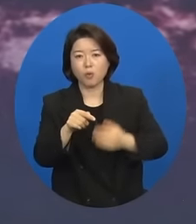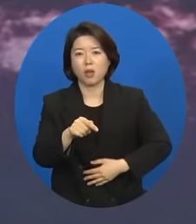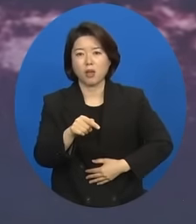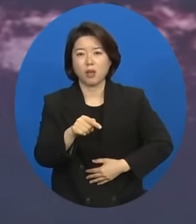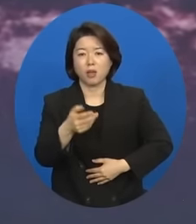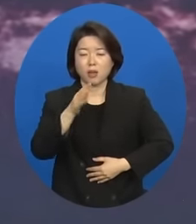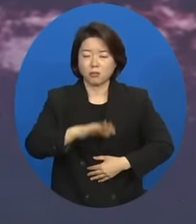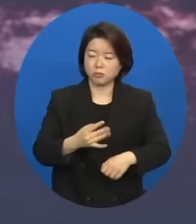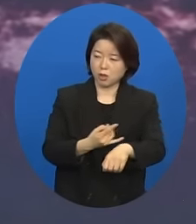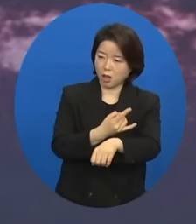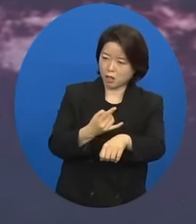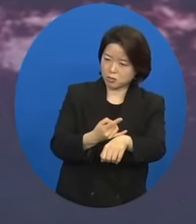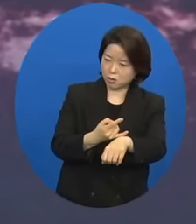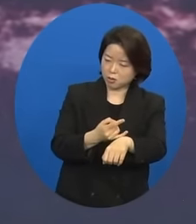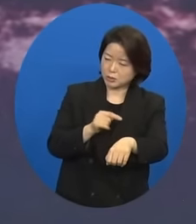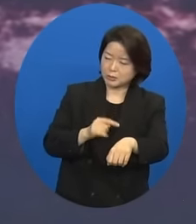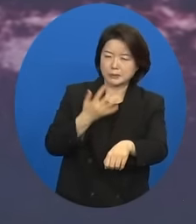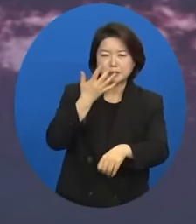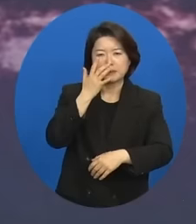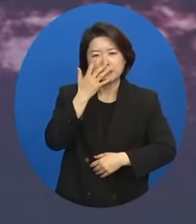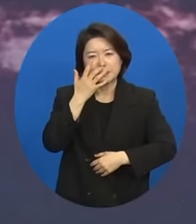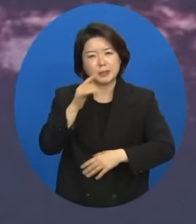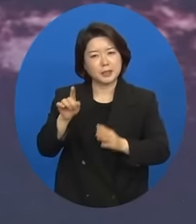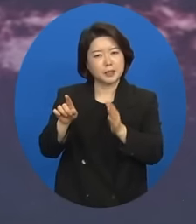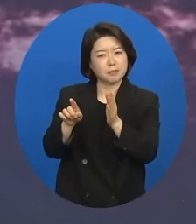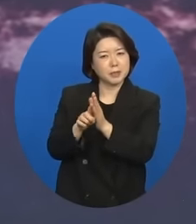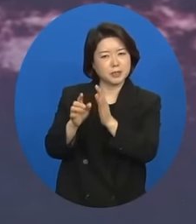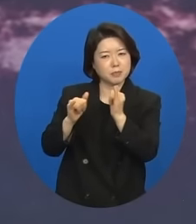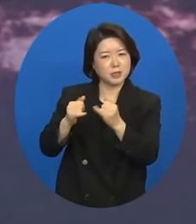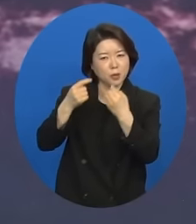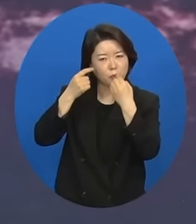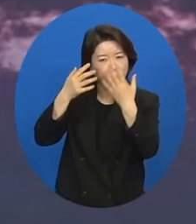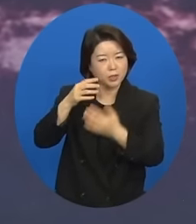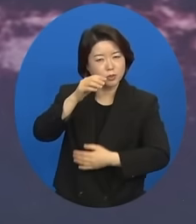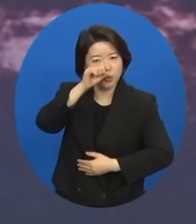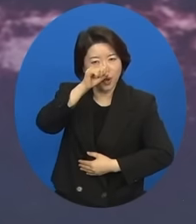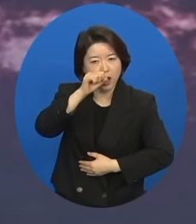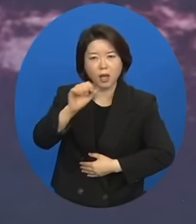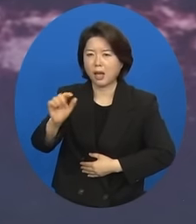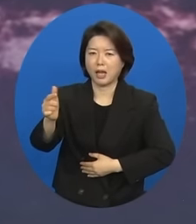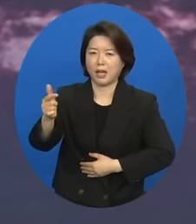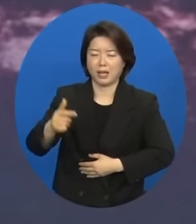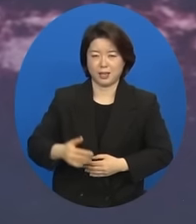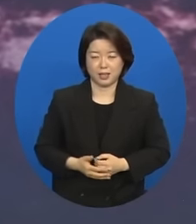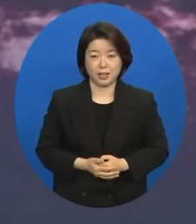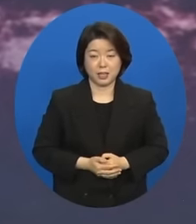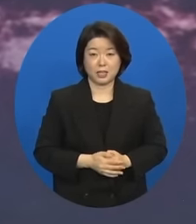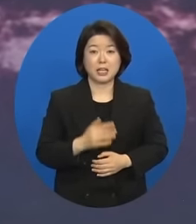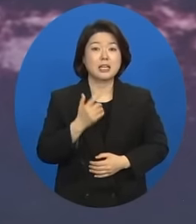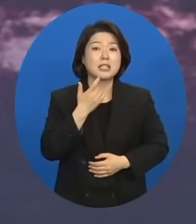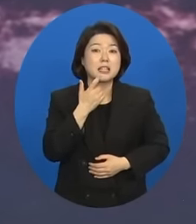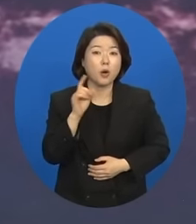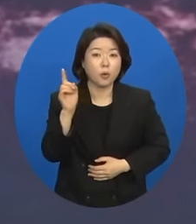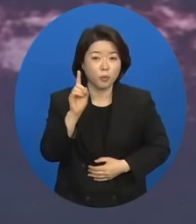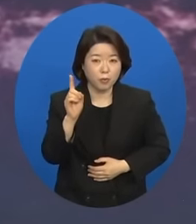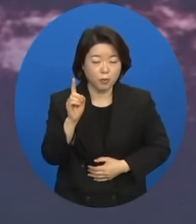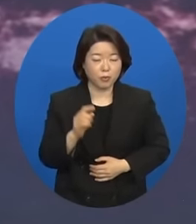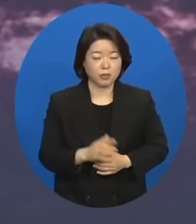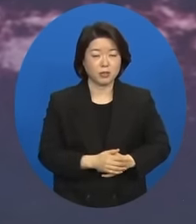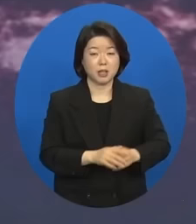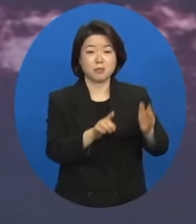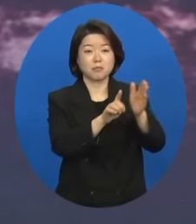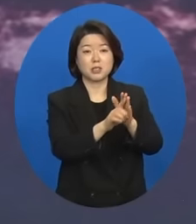모른다라고 하는 것도 아닌데 그렇다고 신인의 모습을 보여주지 않습니다을 세요 믿음의 대입니다 하나님